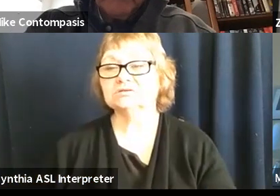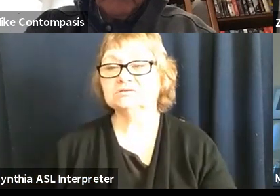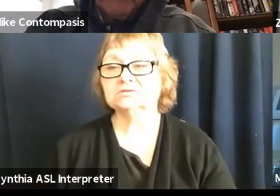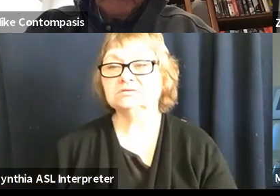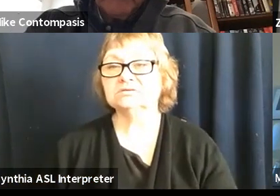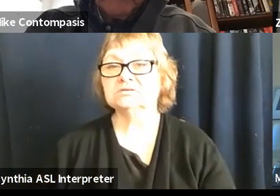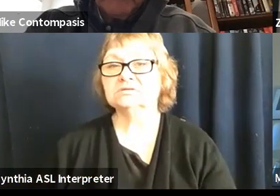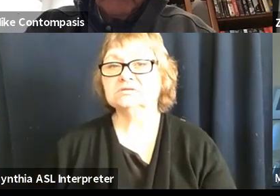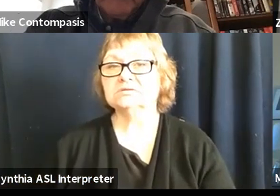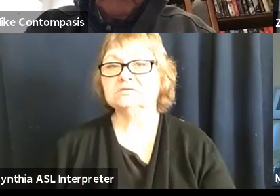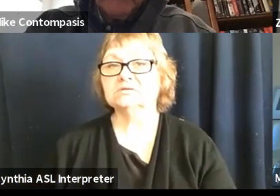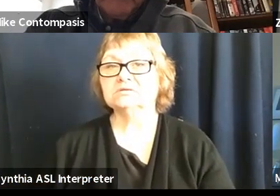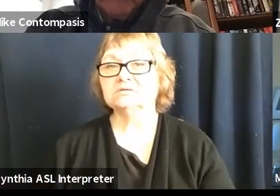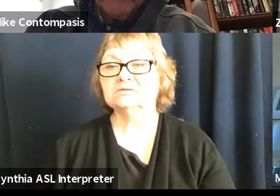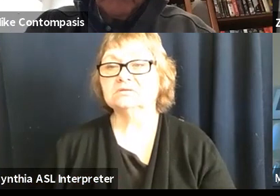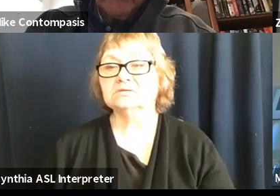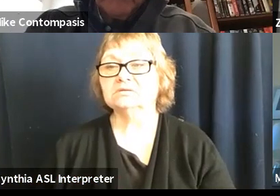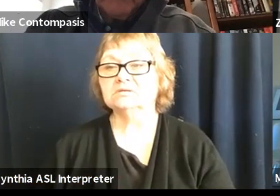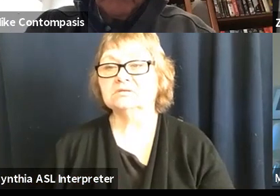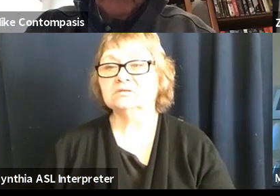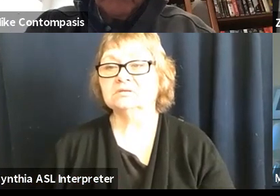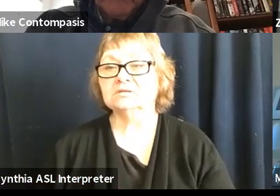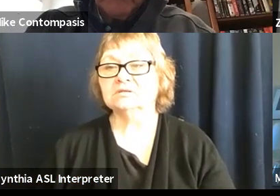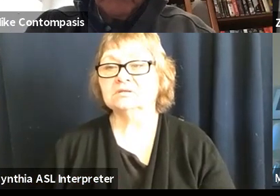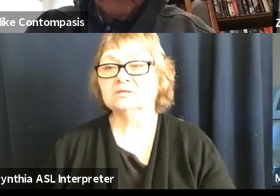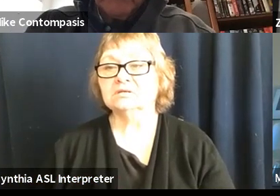就不是将这三间学校考试的制度取消它。 Is not to eliminate